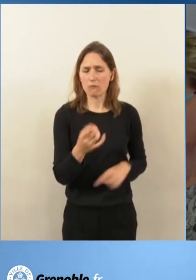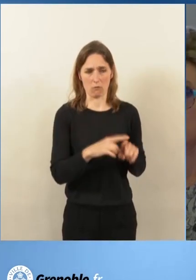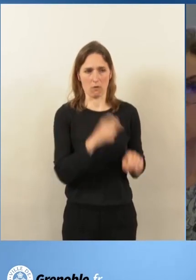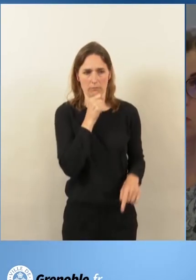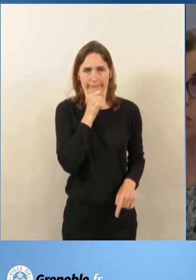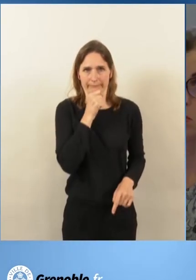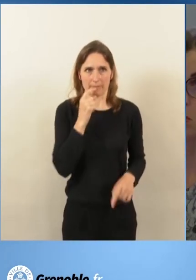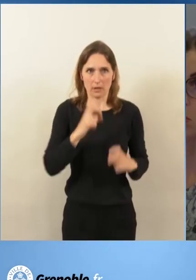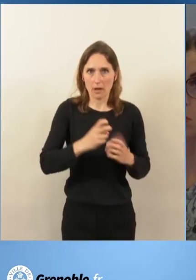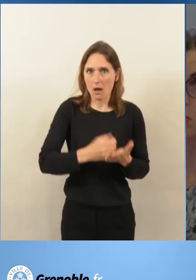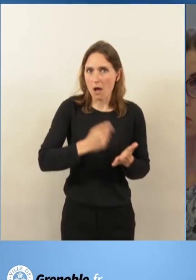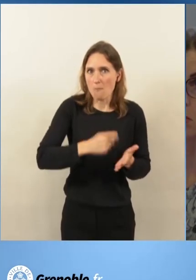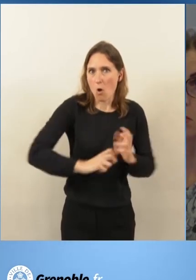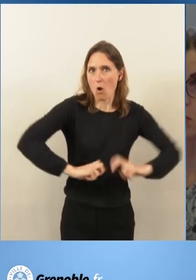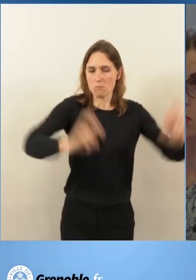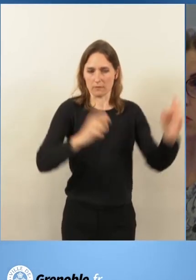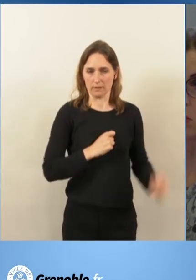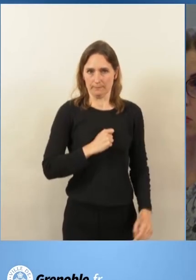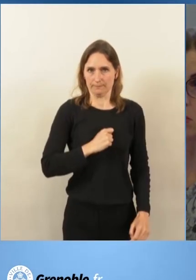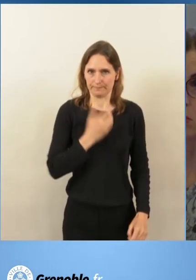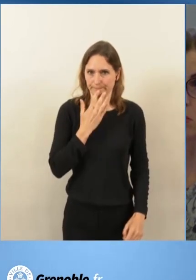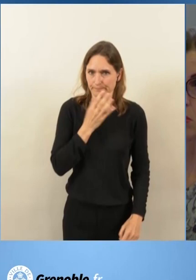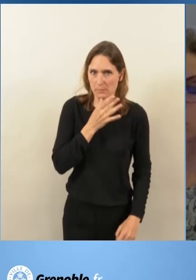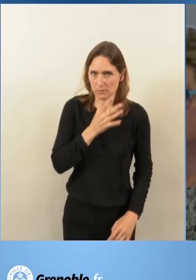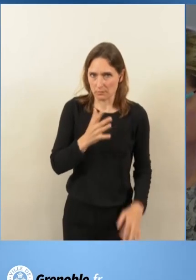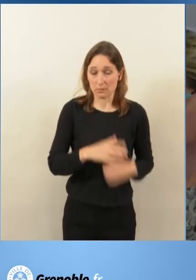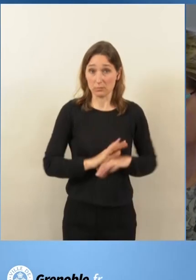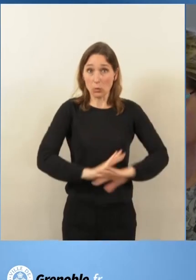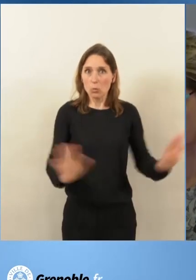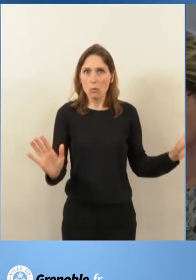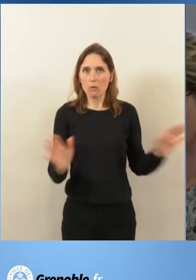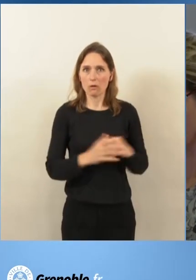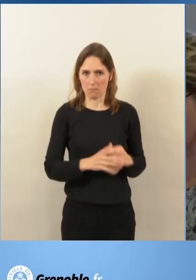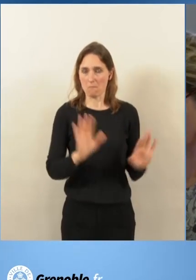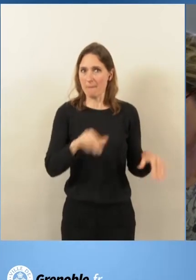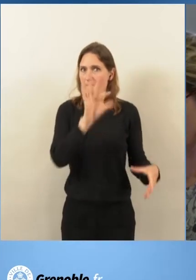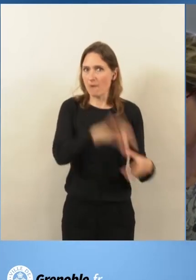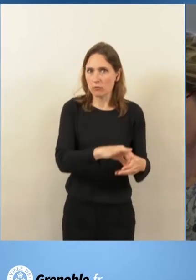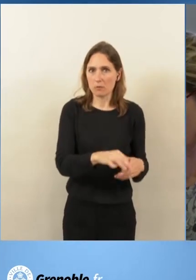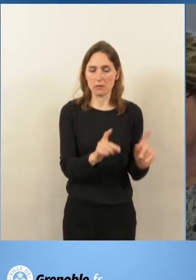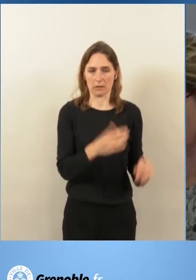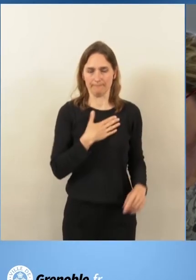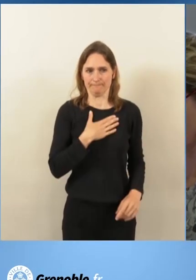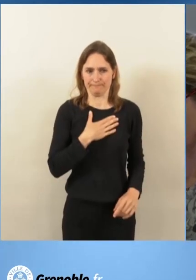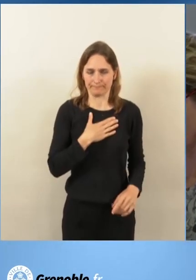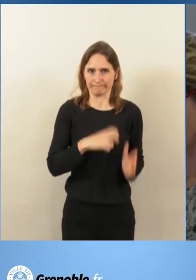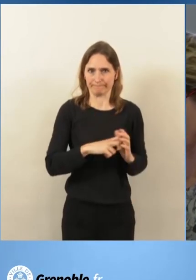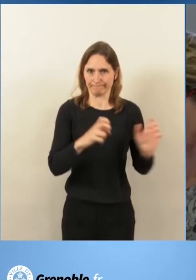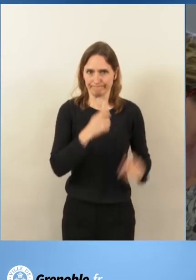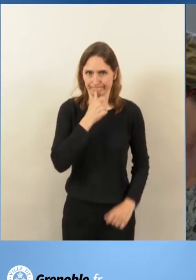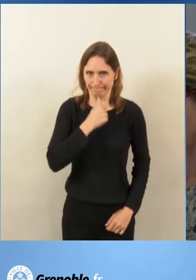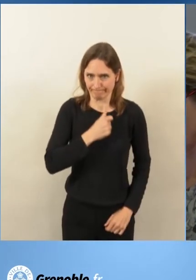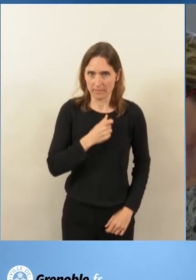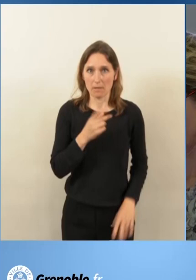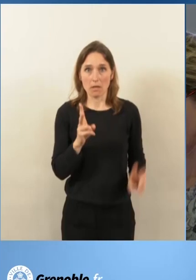impôts ils l'ont voté mais ils ont seulement touché et bien ils ont ils ont j'imagine touché parce que vous leur aviez promis à eux aussi